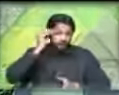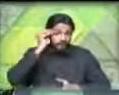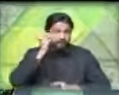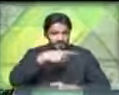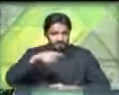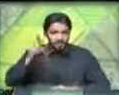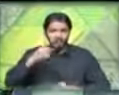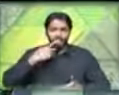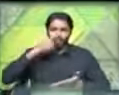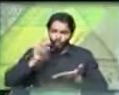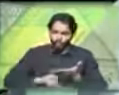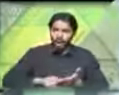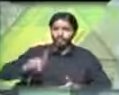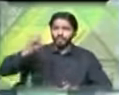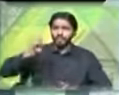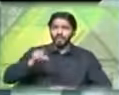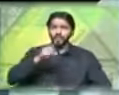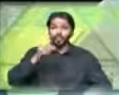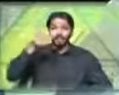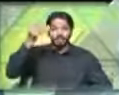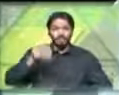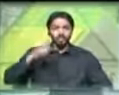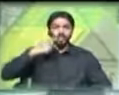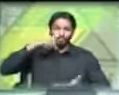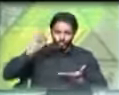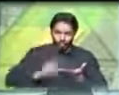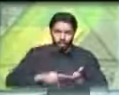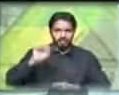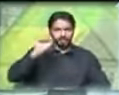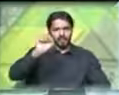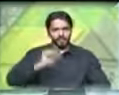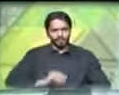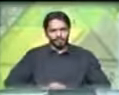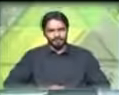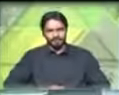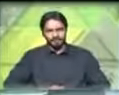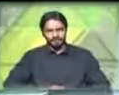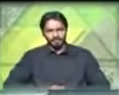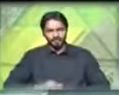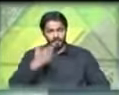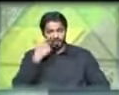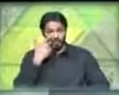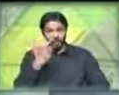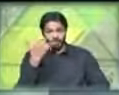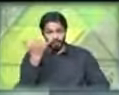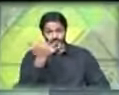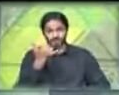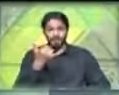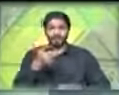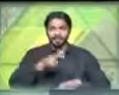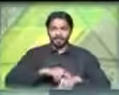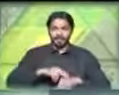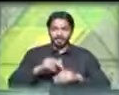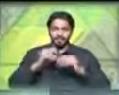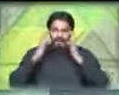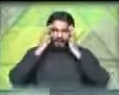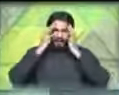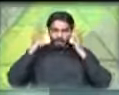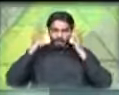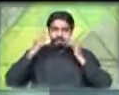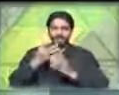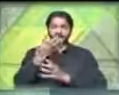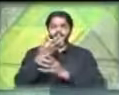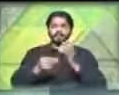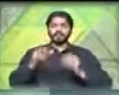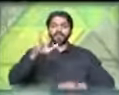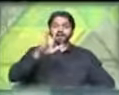سبحانه وبموعود الصادق رسول الله صلى الله عليه وسلم. ولذلك يقول أيضا إمامنا ابن الجوزي رحمه الله